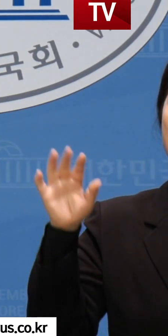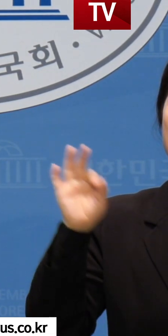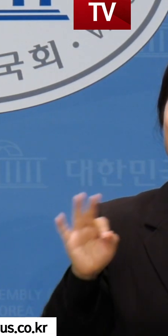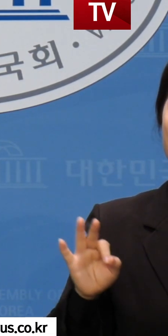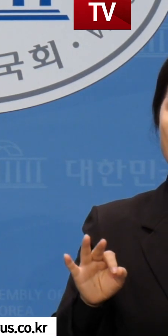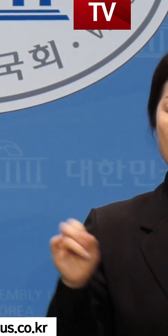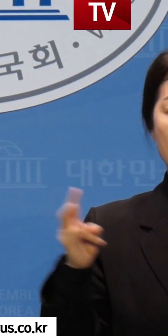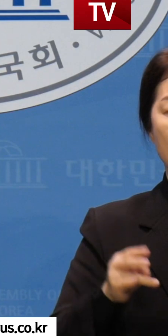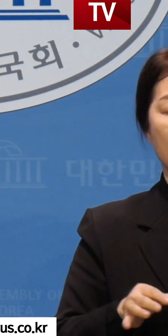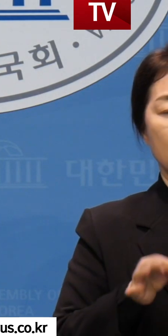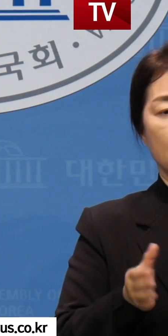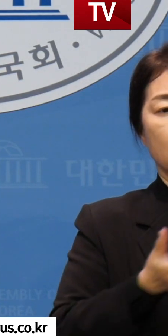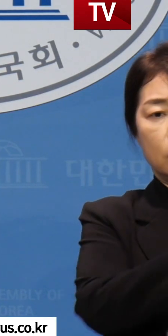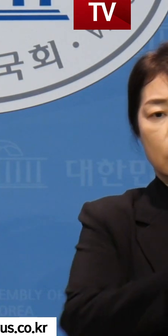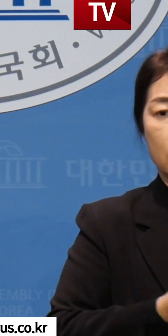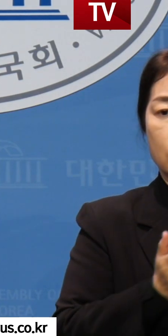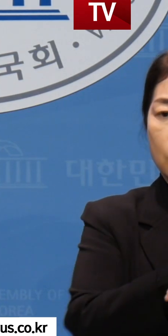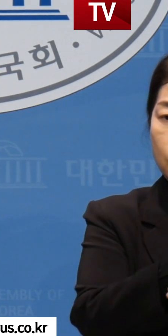여신 전문도